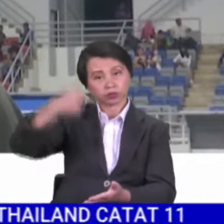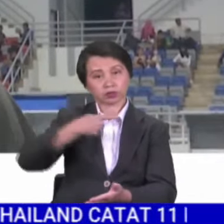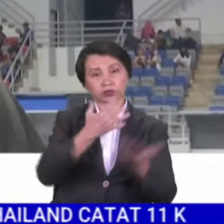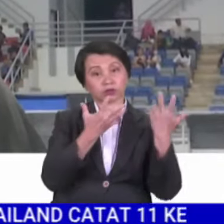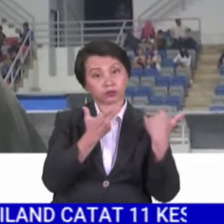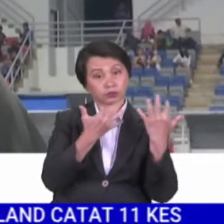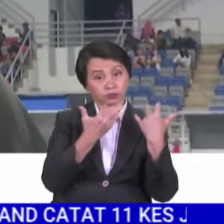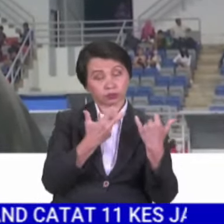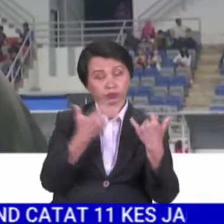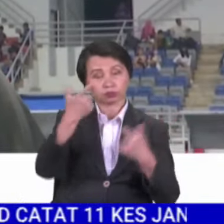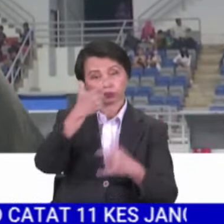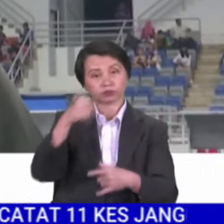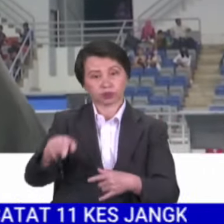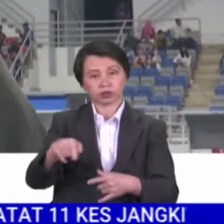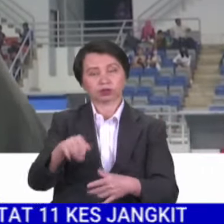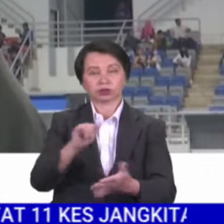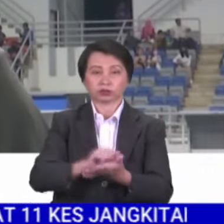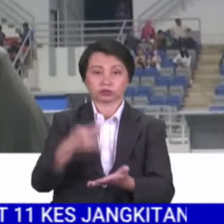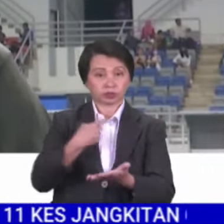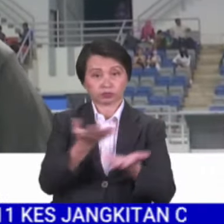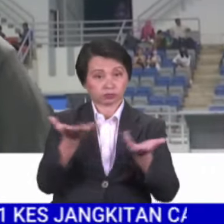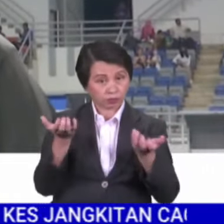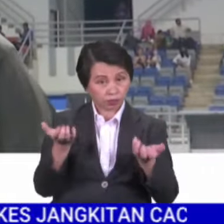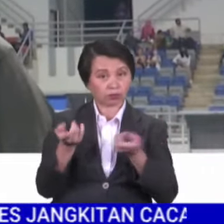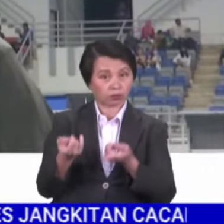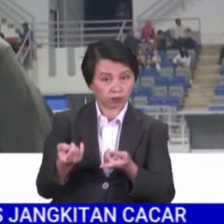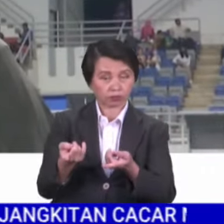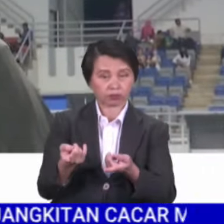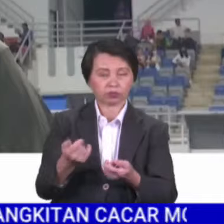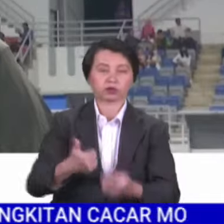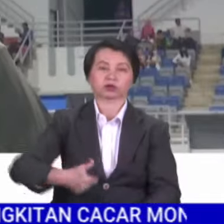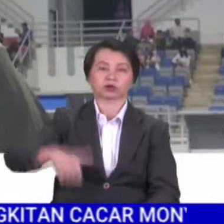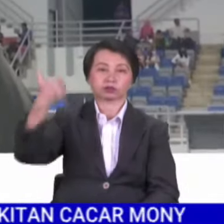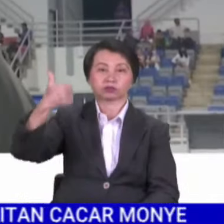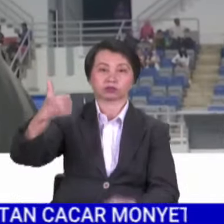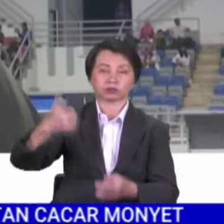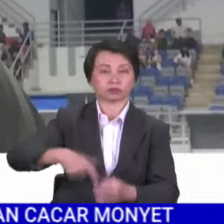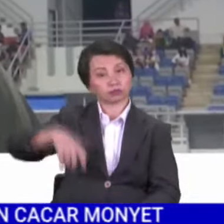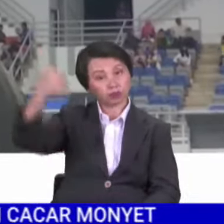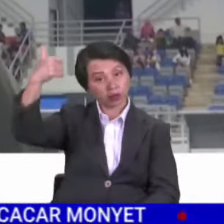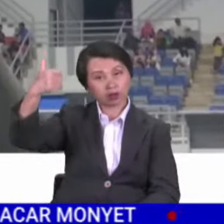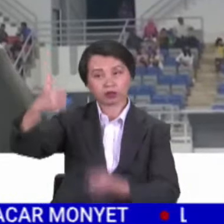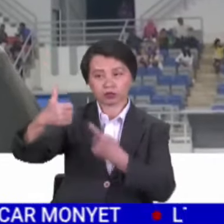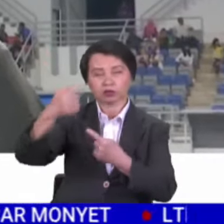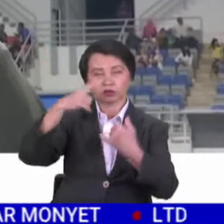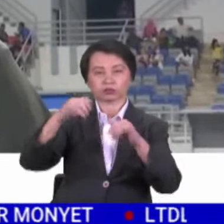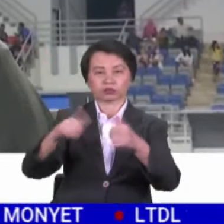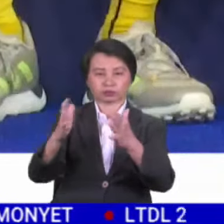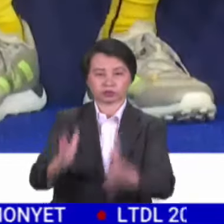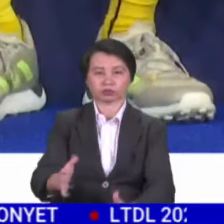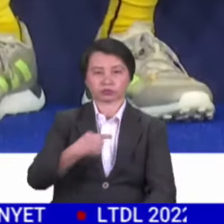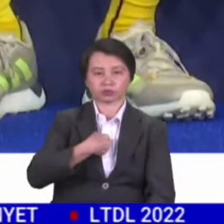tunggu-tunggu sebab this what we wanted. Kemenangan ini untuk pemain saya.